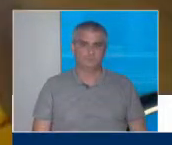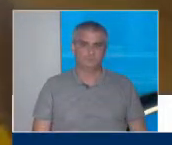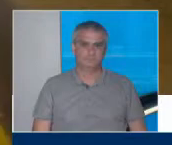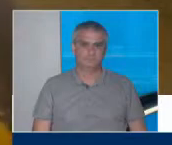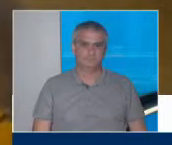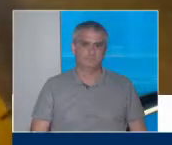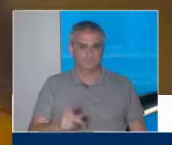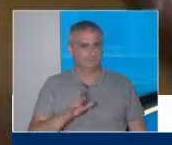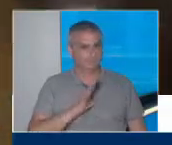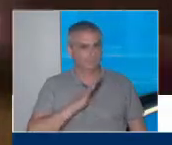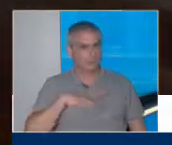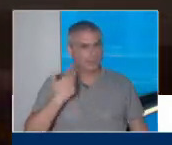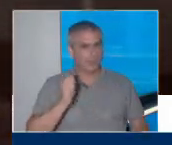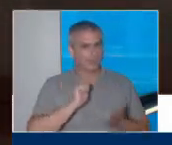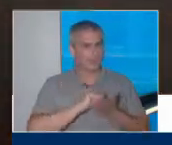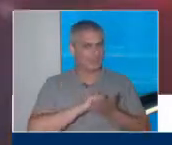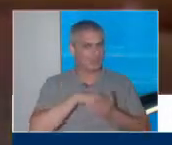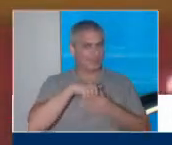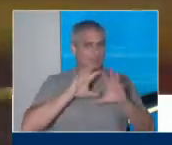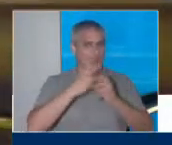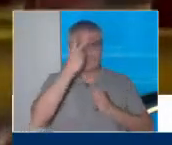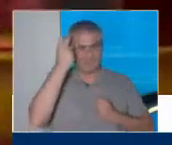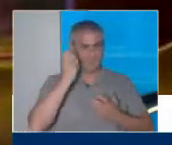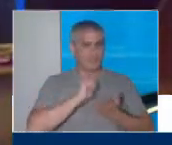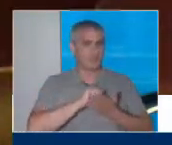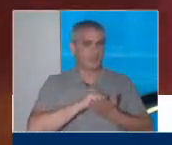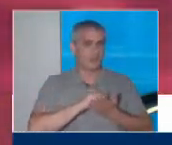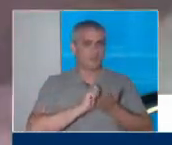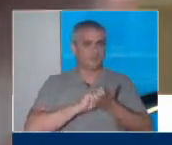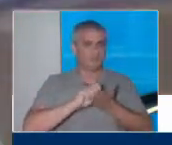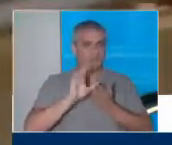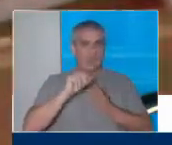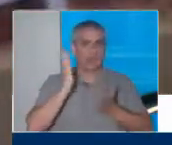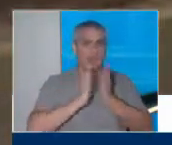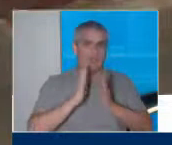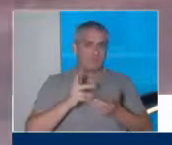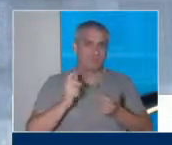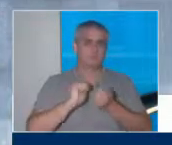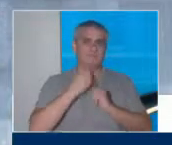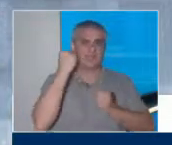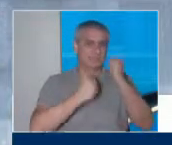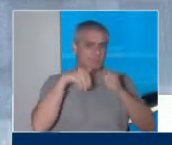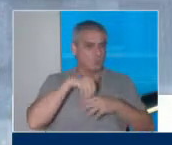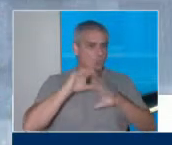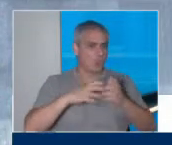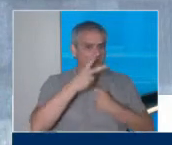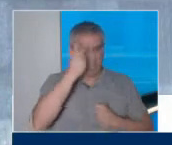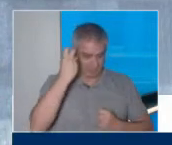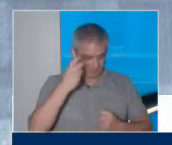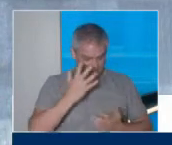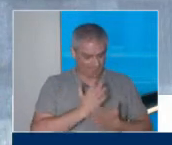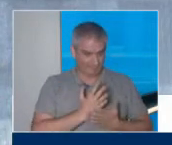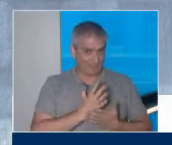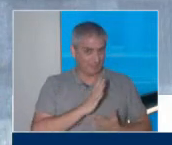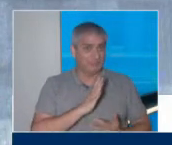זה מסוכן להיות עיתונאי ערבי בחברה הערבית? זאת אומרת, עיתונאי שהוא גם מסקר אולי את גל האלימות ואת גל הרציחות בחברה הערבית? זה כבר